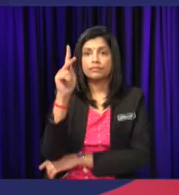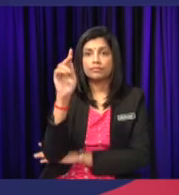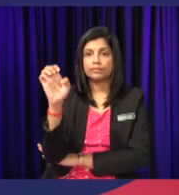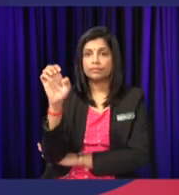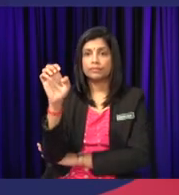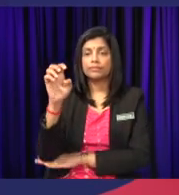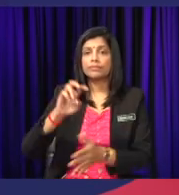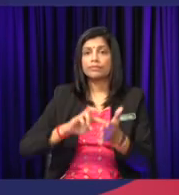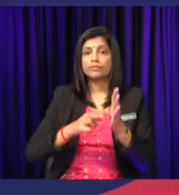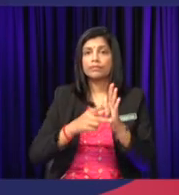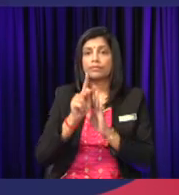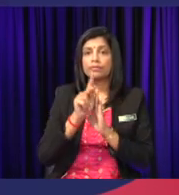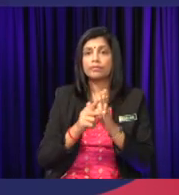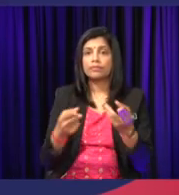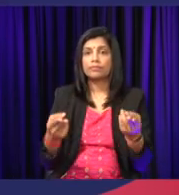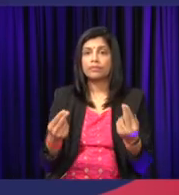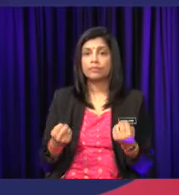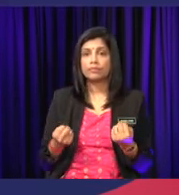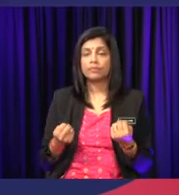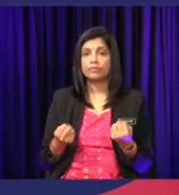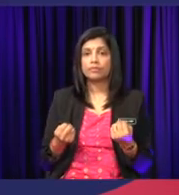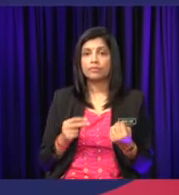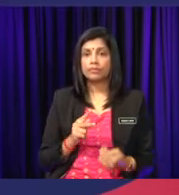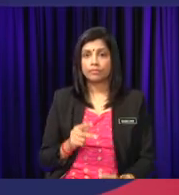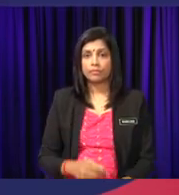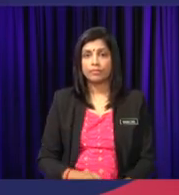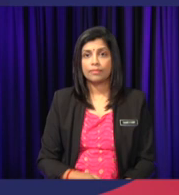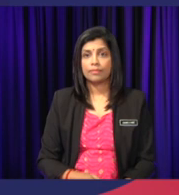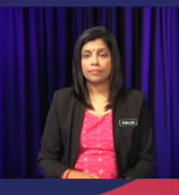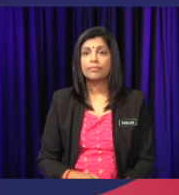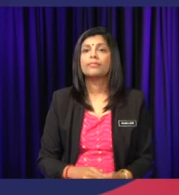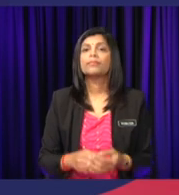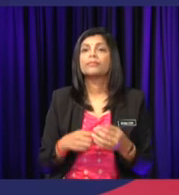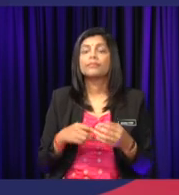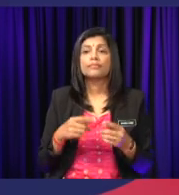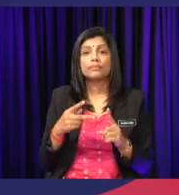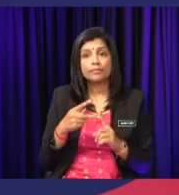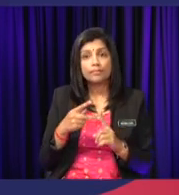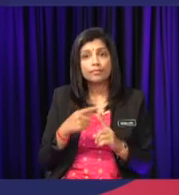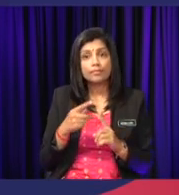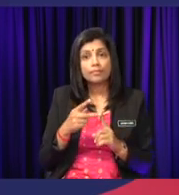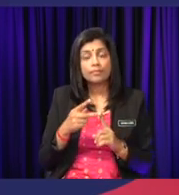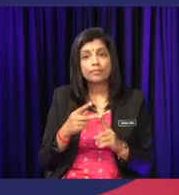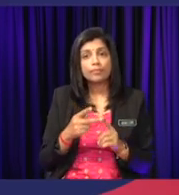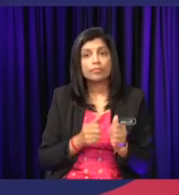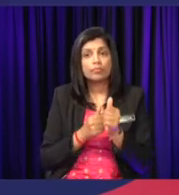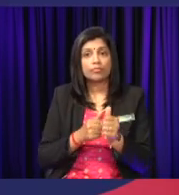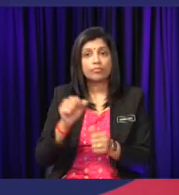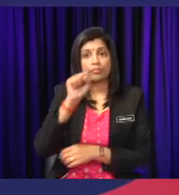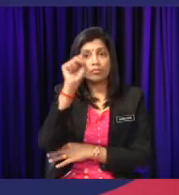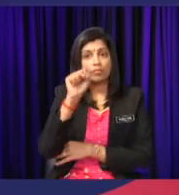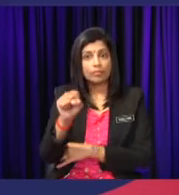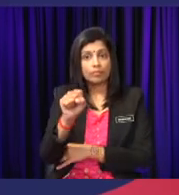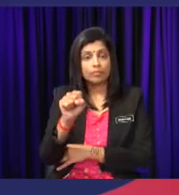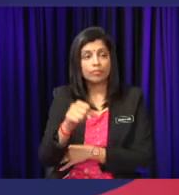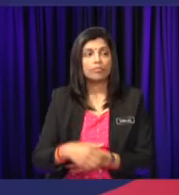kehendak ini lebih kepada soal Lan ataupun tugasnya yang seterusnya A itu siapa